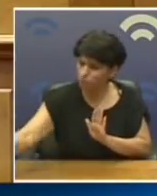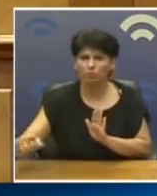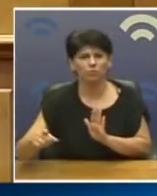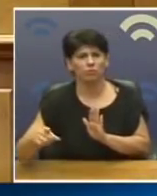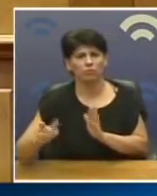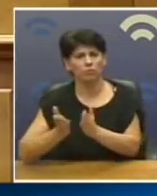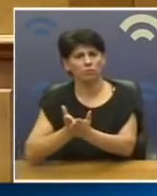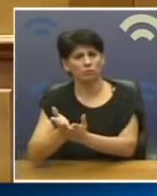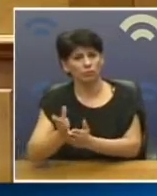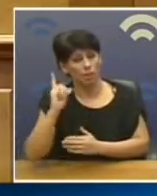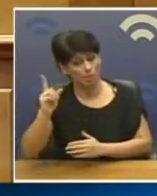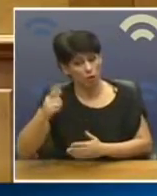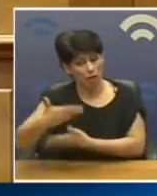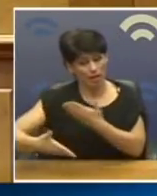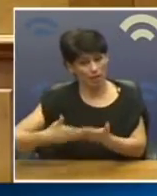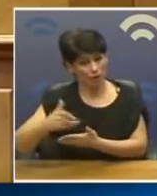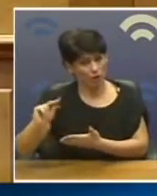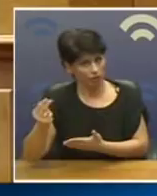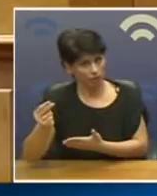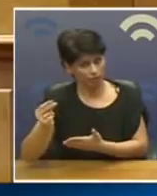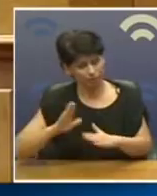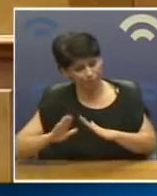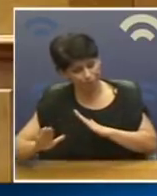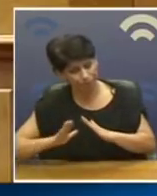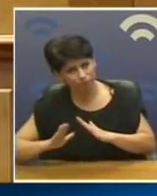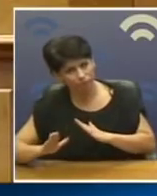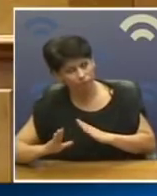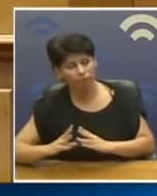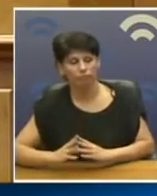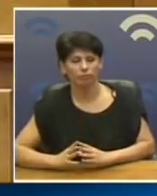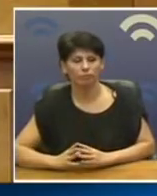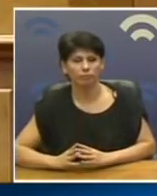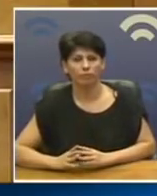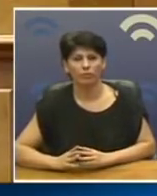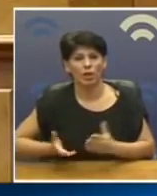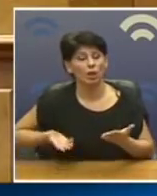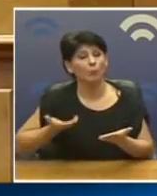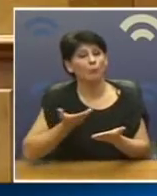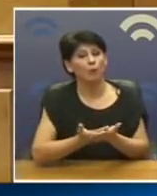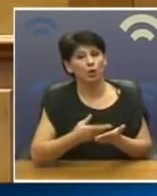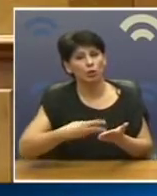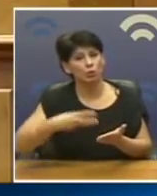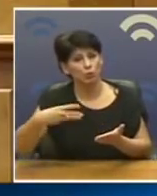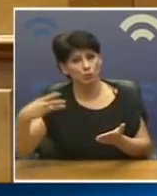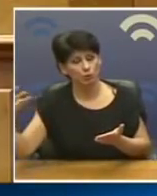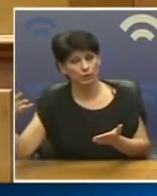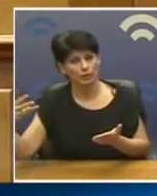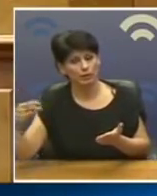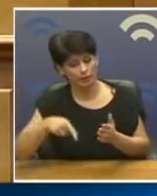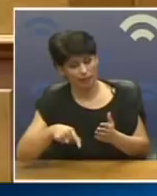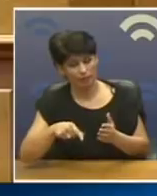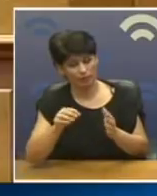Στην πρώτη αναθεωρητική βουλή φροντίσατε η πρόταση του ΣΥΡΙΖΑ για την διευκρινιστική αυτή